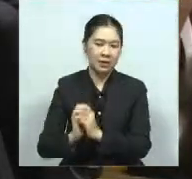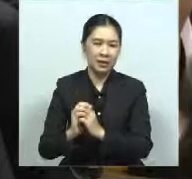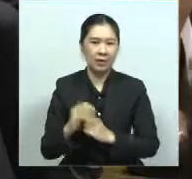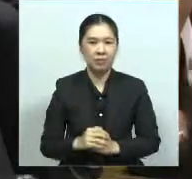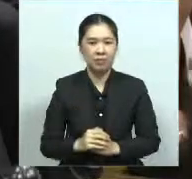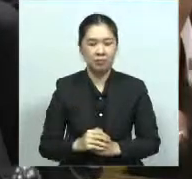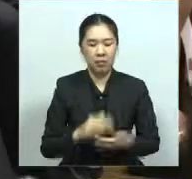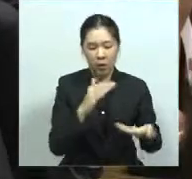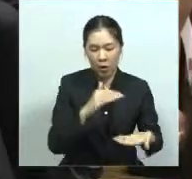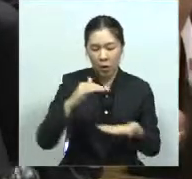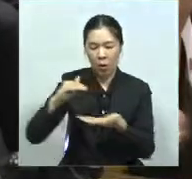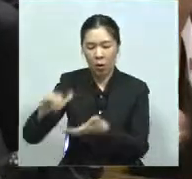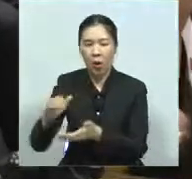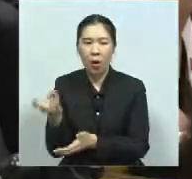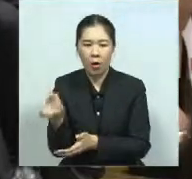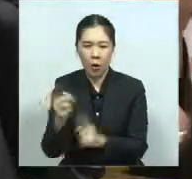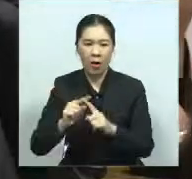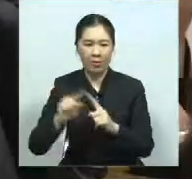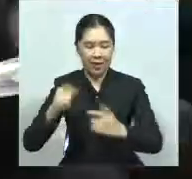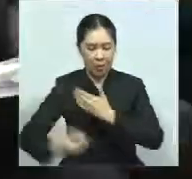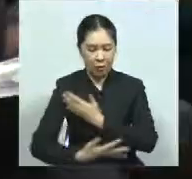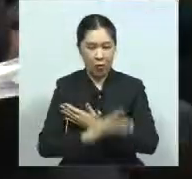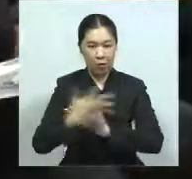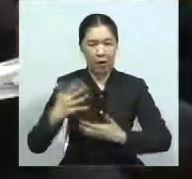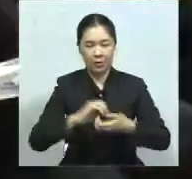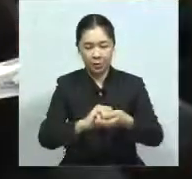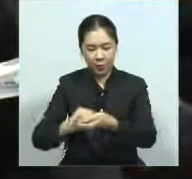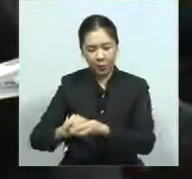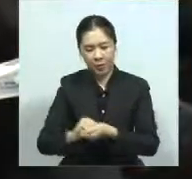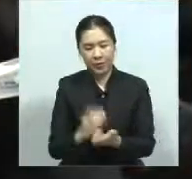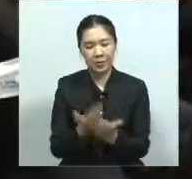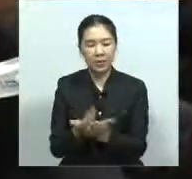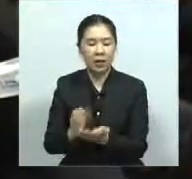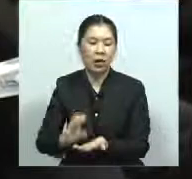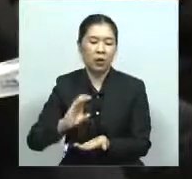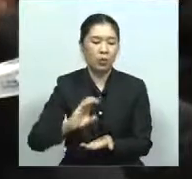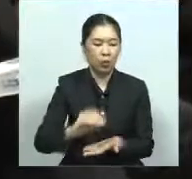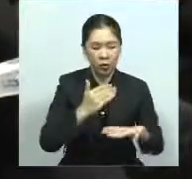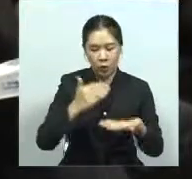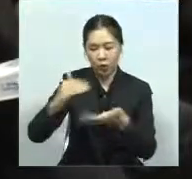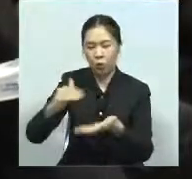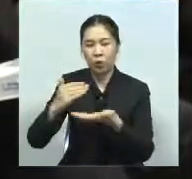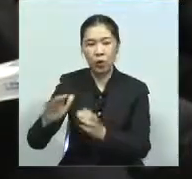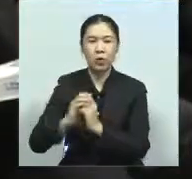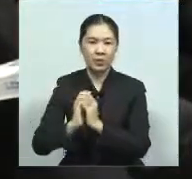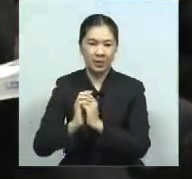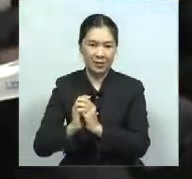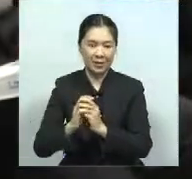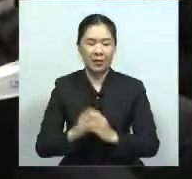ำเข้าจากไทยไม่มากนักแต่ก็เป็นโอกาสในการสร้างความร่วมมือด้านการลงทุนเพื่อส่งออกไปยังจีนมากขึ้น